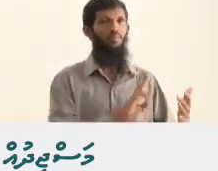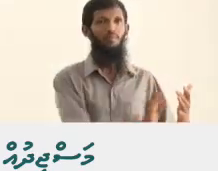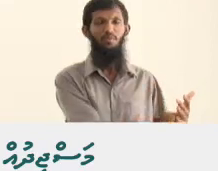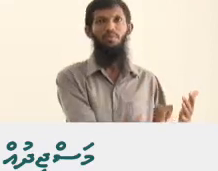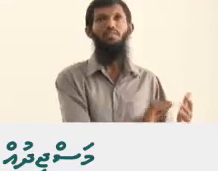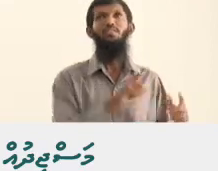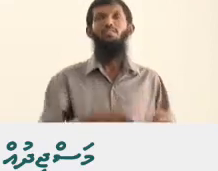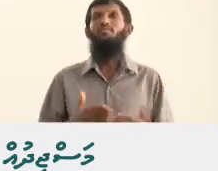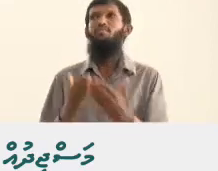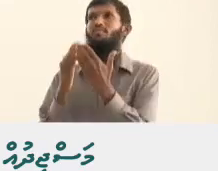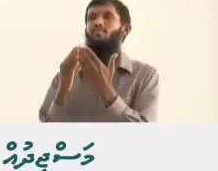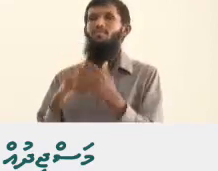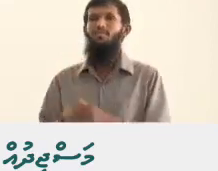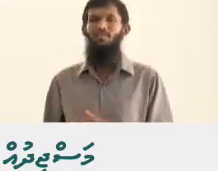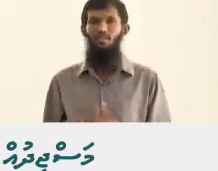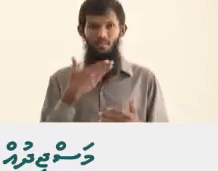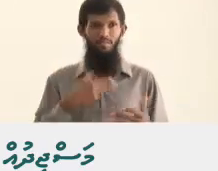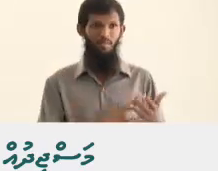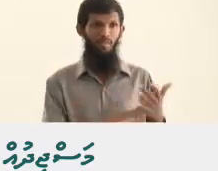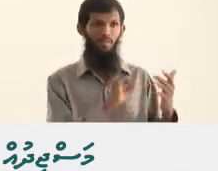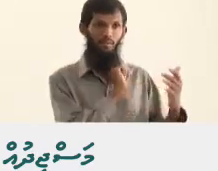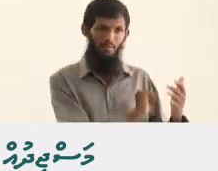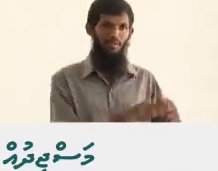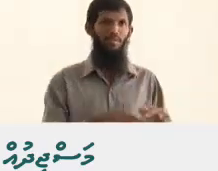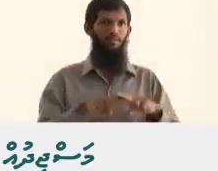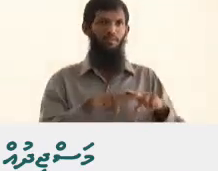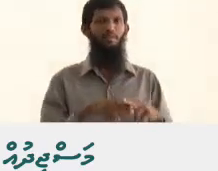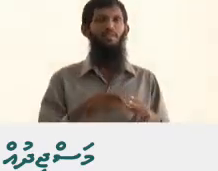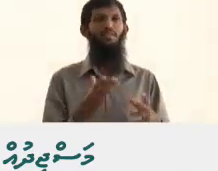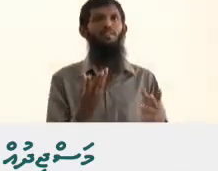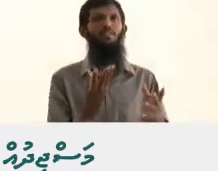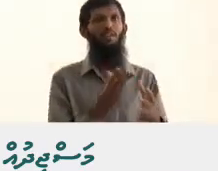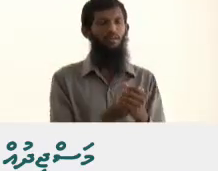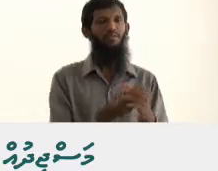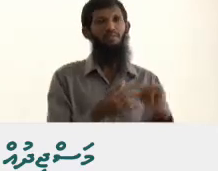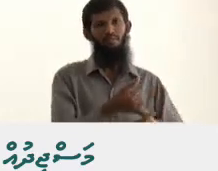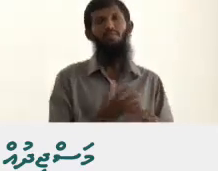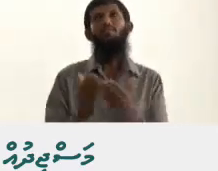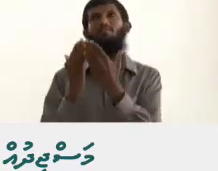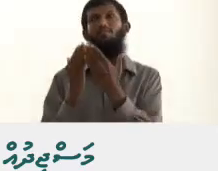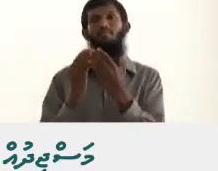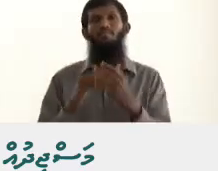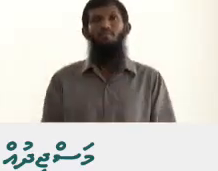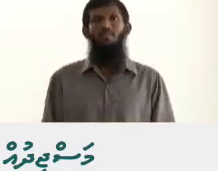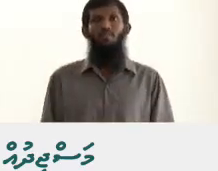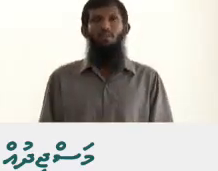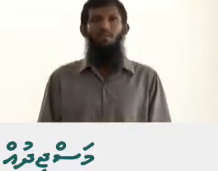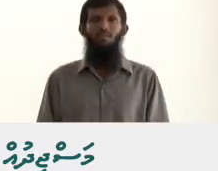ekalaange faanuge ituru aalunna ay wafaatri ashabun shamil kurabande amin e